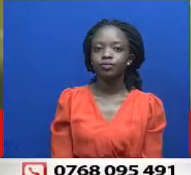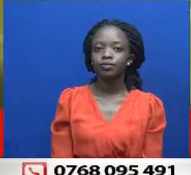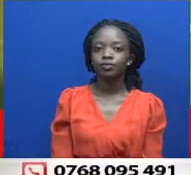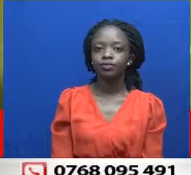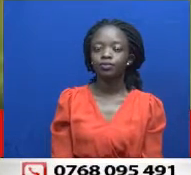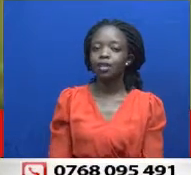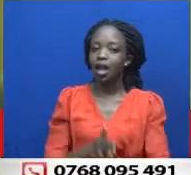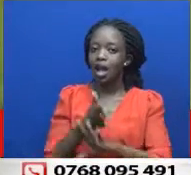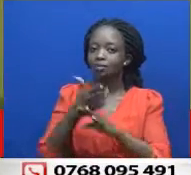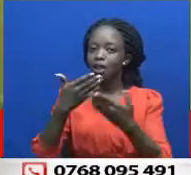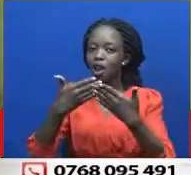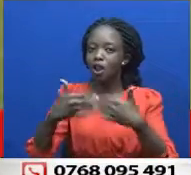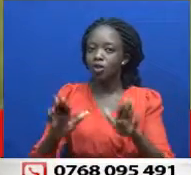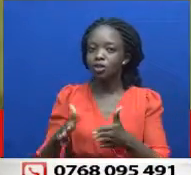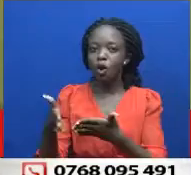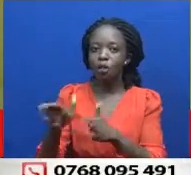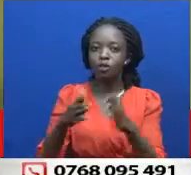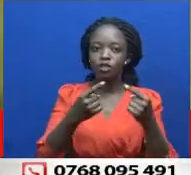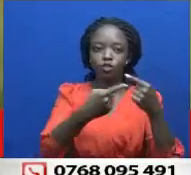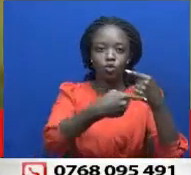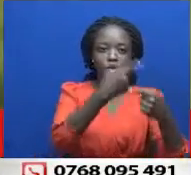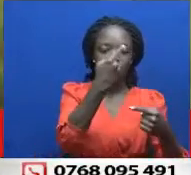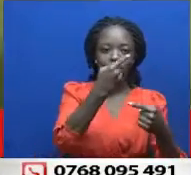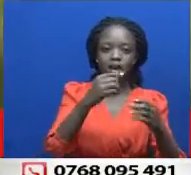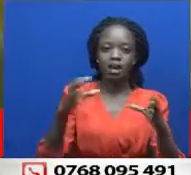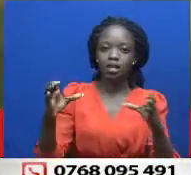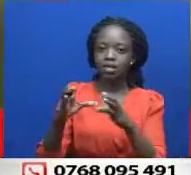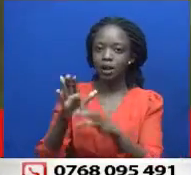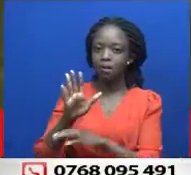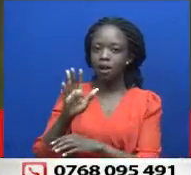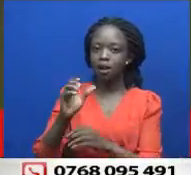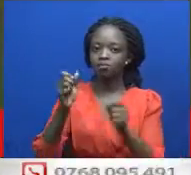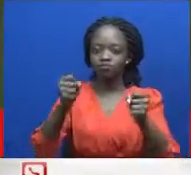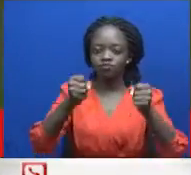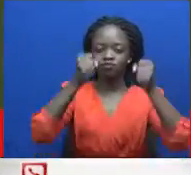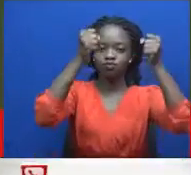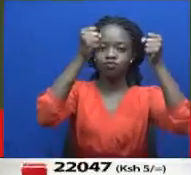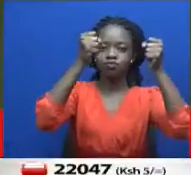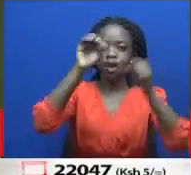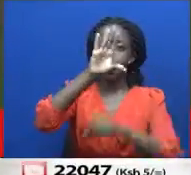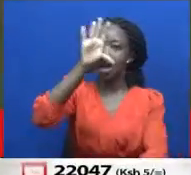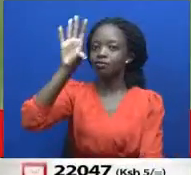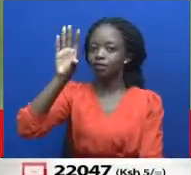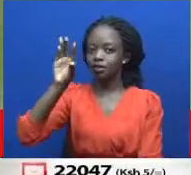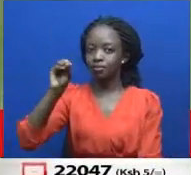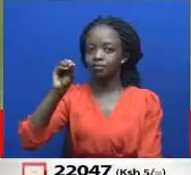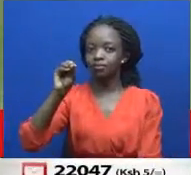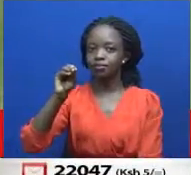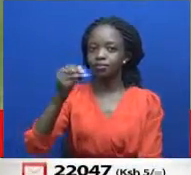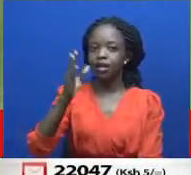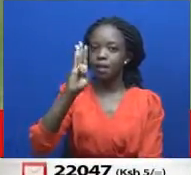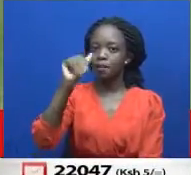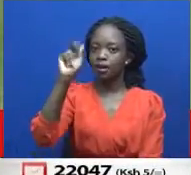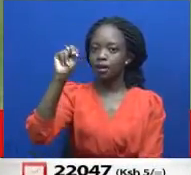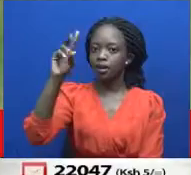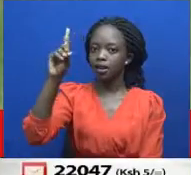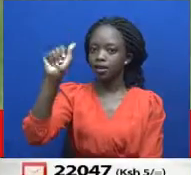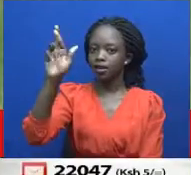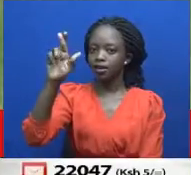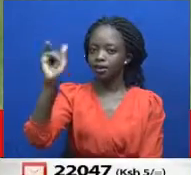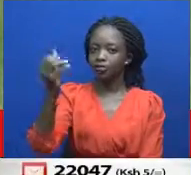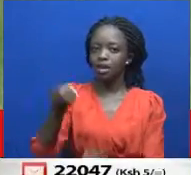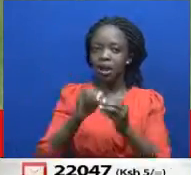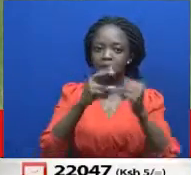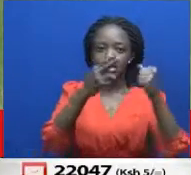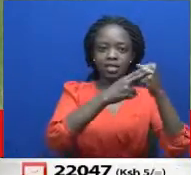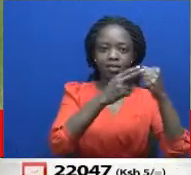Baada ya kupoteza nafasi ya kufuzu awamu ya makundi ya mashindano ya kombe la mashirikisho barani Afrika, Bandari ambao wanashikilia nafasi ya saba katika